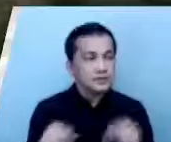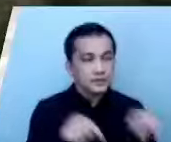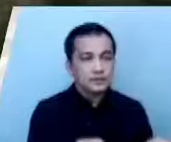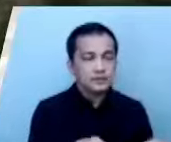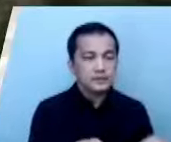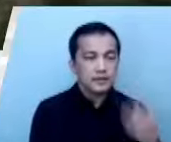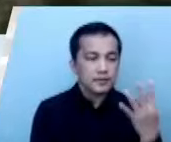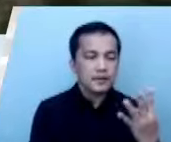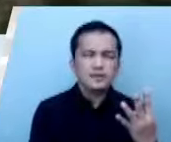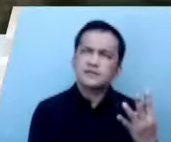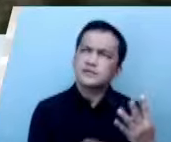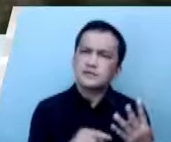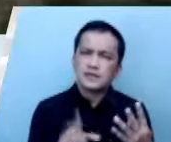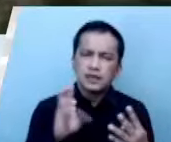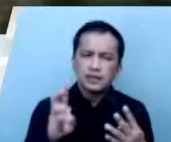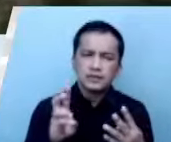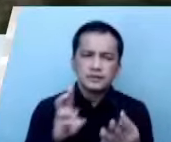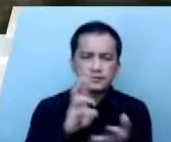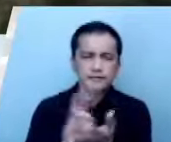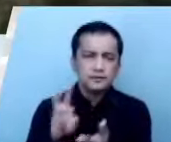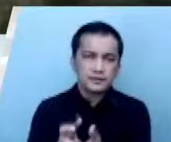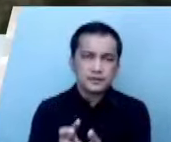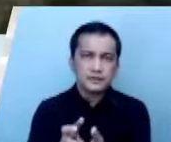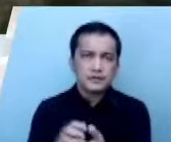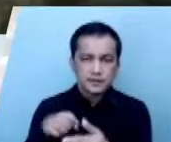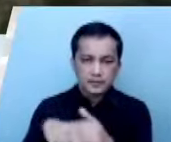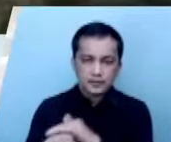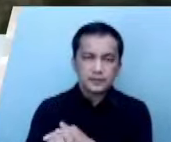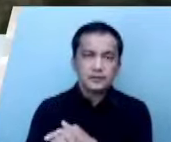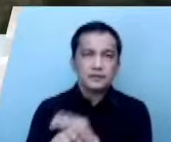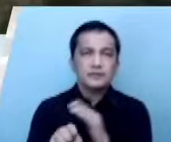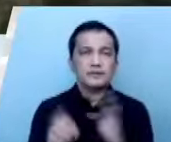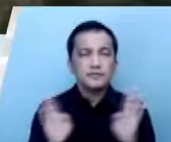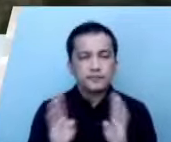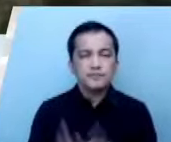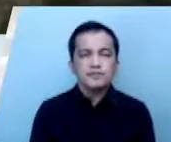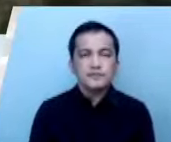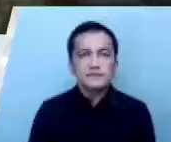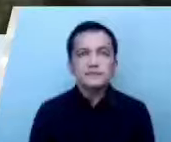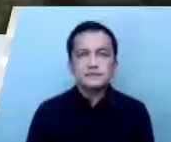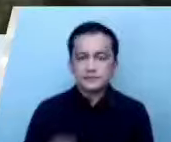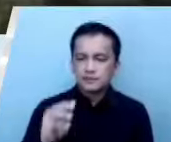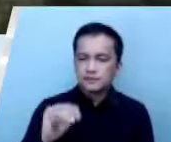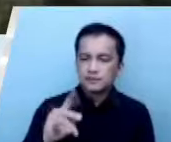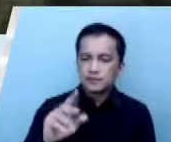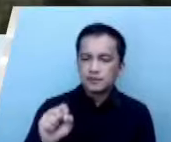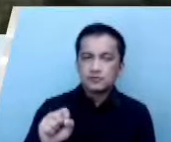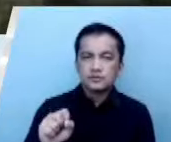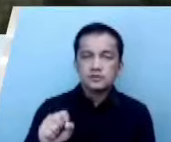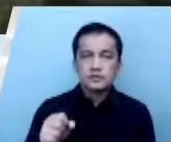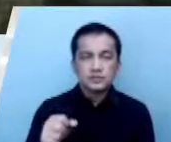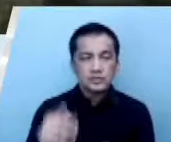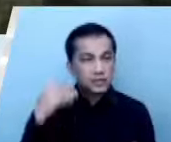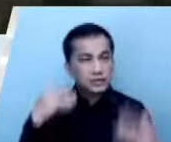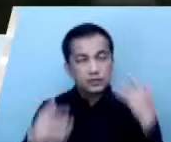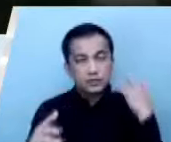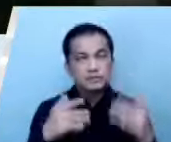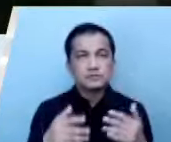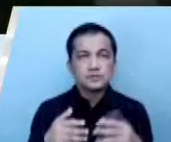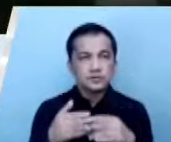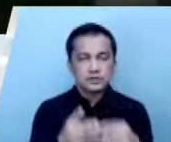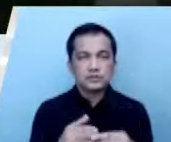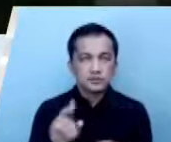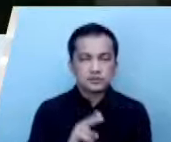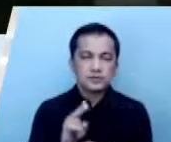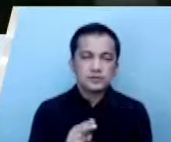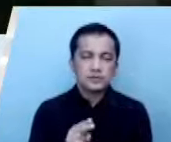anim na point, main point entry dito sa Baguio, like Marcos Highway, to guide them na gamitin na yung vacation lane. Yung